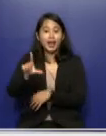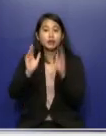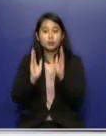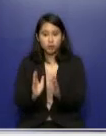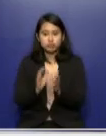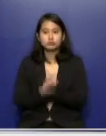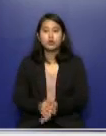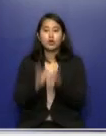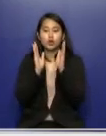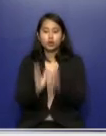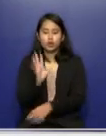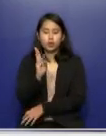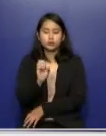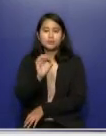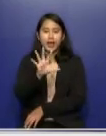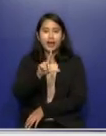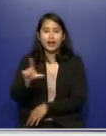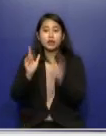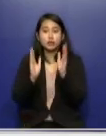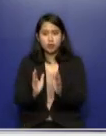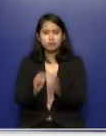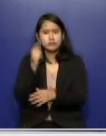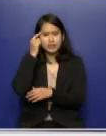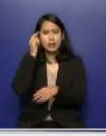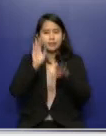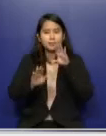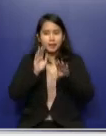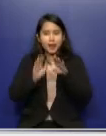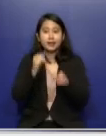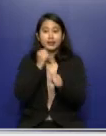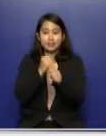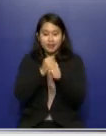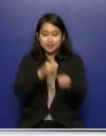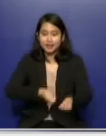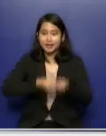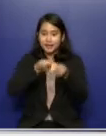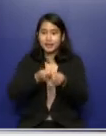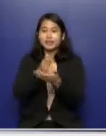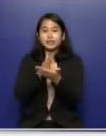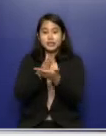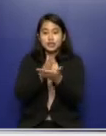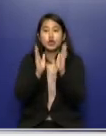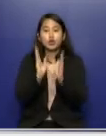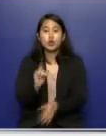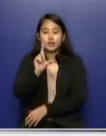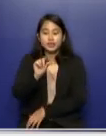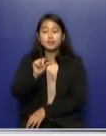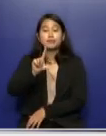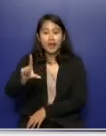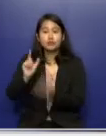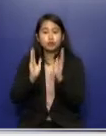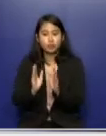ำนวน65ล้านคนเนี่ย อนุมานว่าเราทำการเกษตรประมาณเกือบครึ่งหนึ่ง20กว่าล้านคนนะ